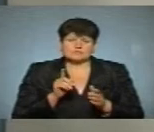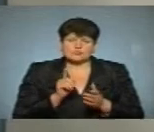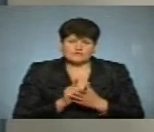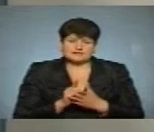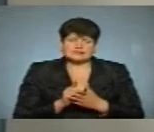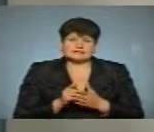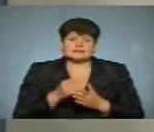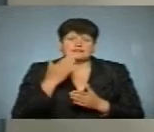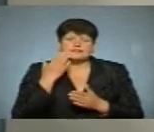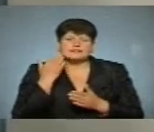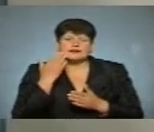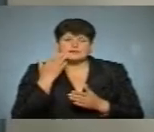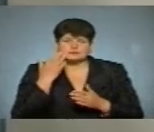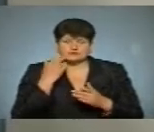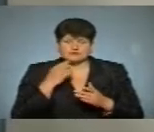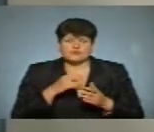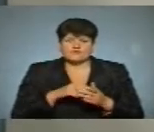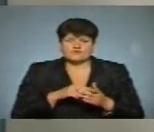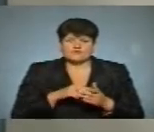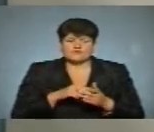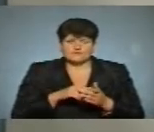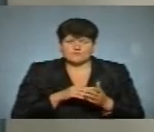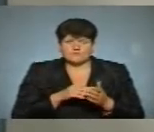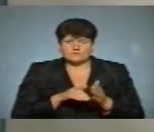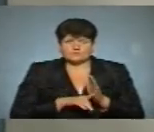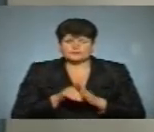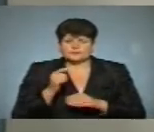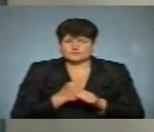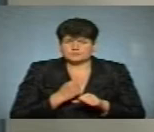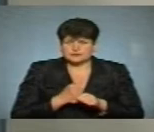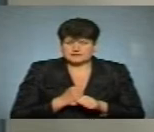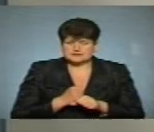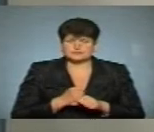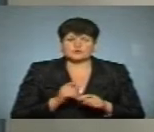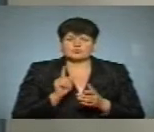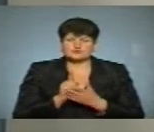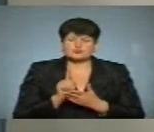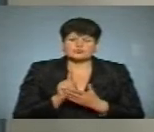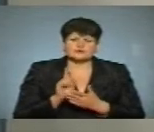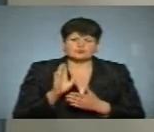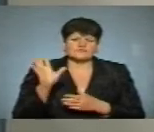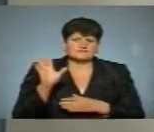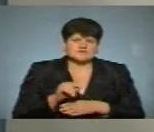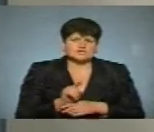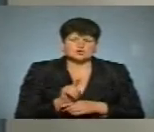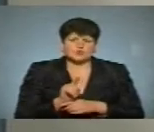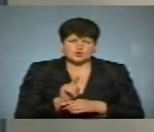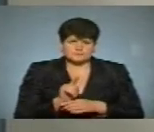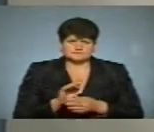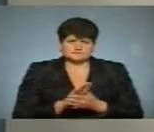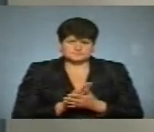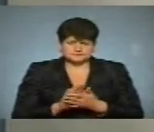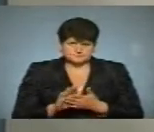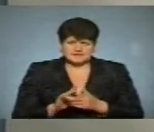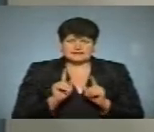м'яко з жорсткого карантину. Тобто обов'язково повинні зберігатися всі норми санітарні в електричках,